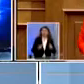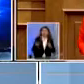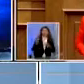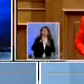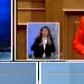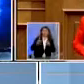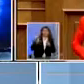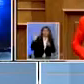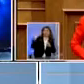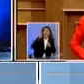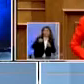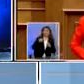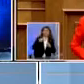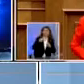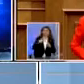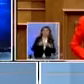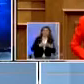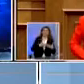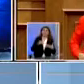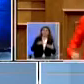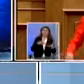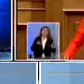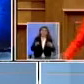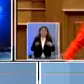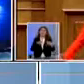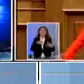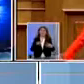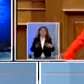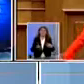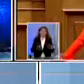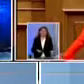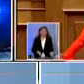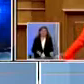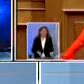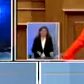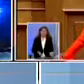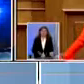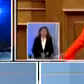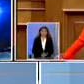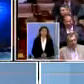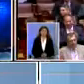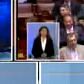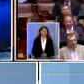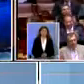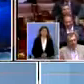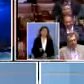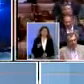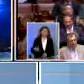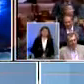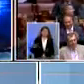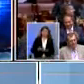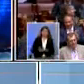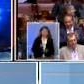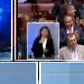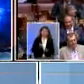Πιστεύω, λέει, ότι θα ψηφίσουνε, μου λέγανε. Mm-hmm. Όσο αφορά το ποτάμι, η στάση η οποία κράτησε. Εντάξει, το ποτάμι έχει τελειώσει τώρα.